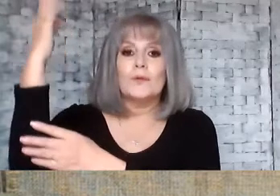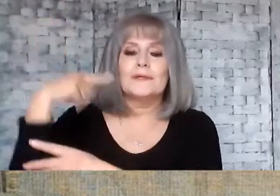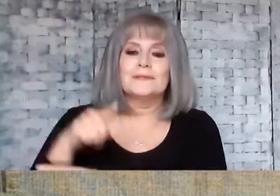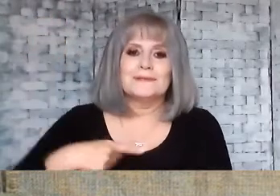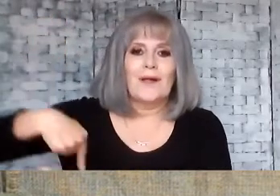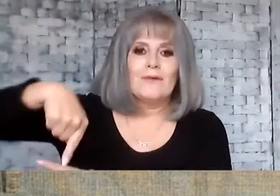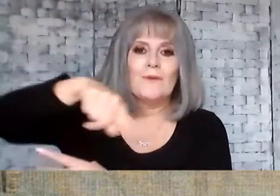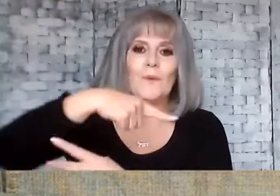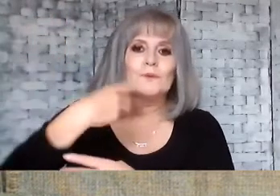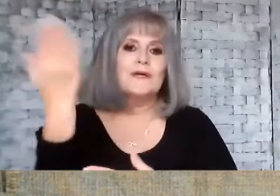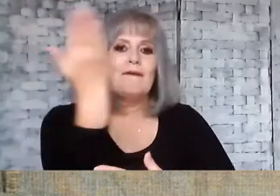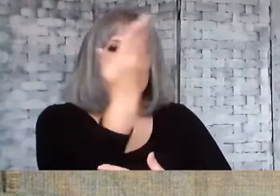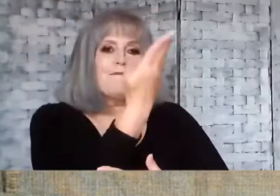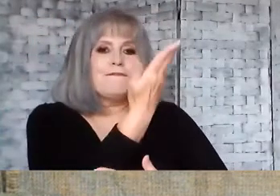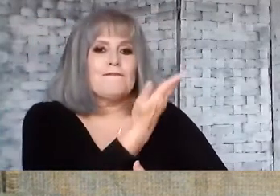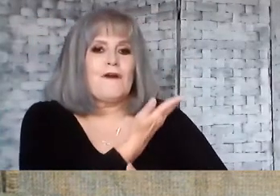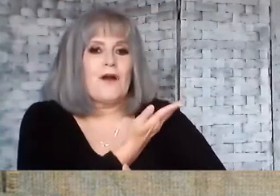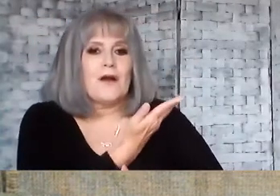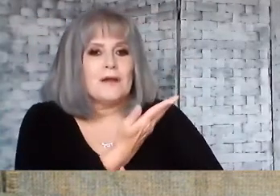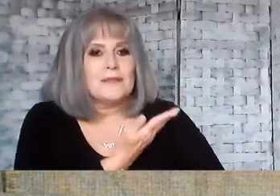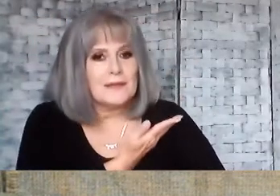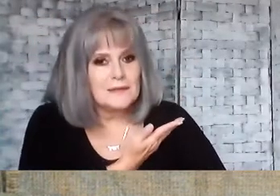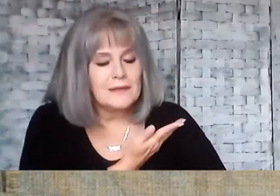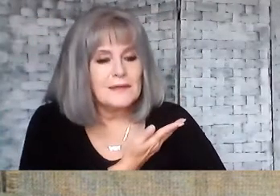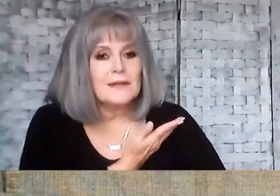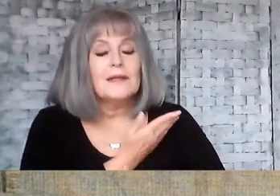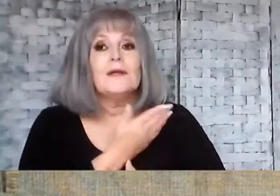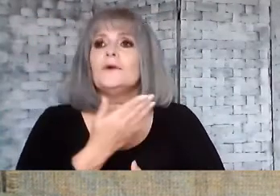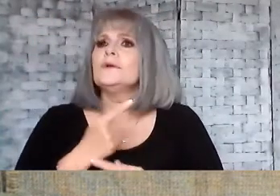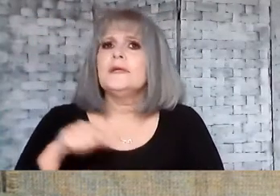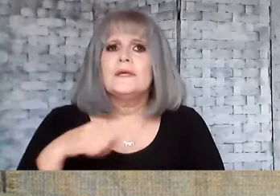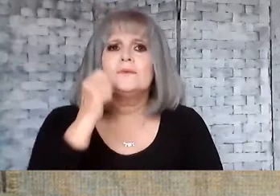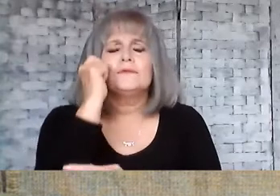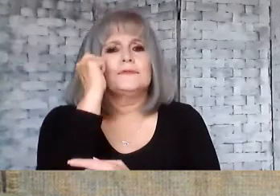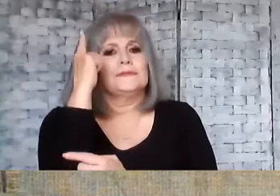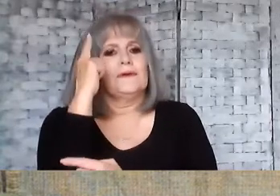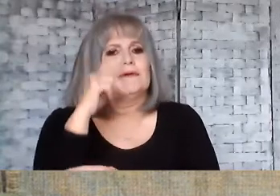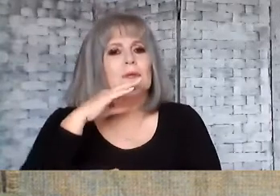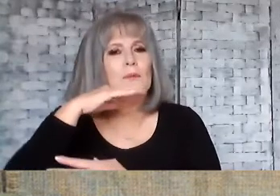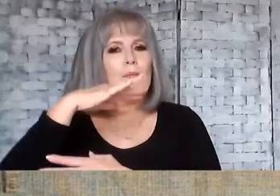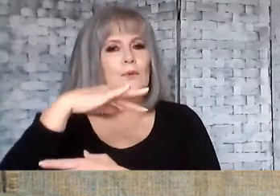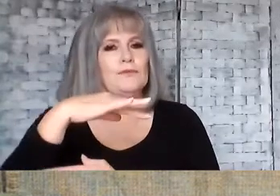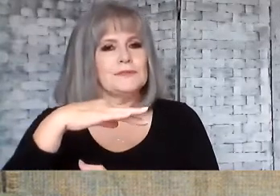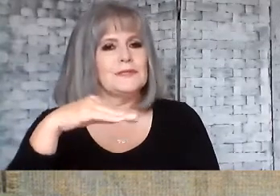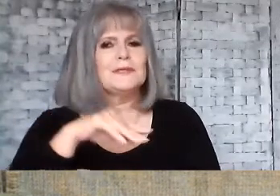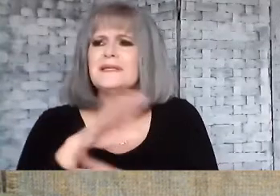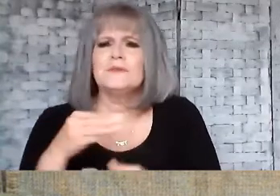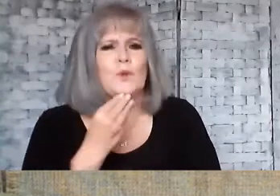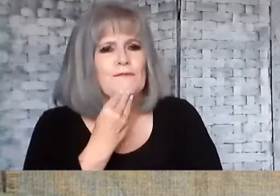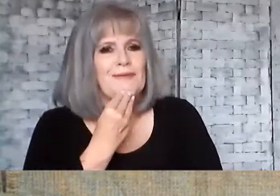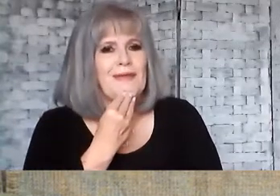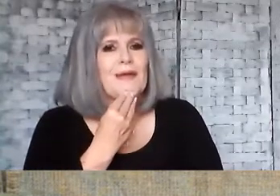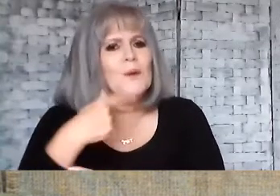vader wees, hy sal vir my een seun wees. Hier besef ons, hierdie profesie is eindelijk oor